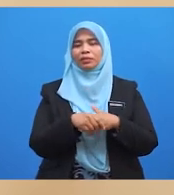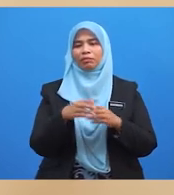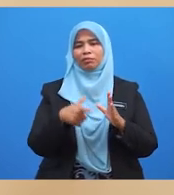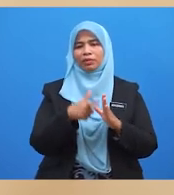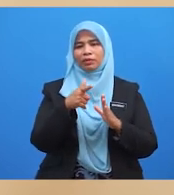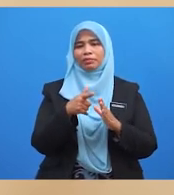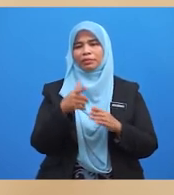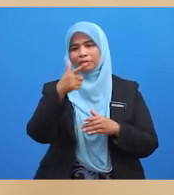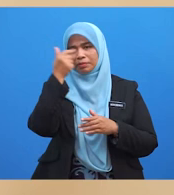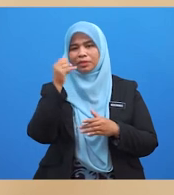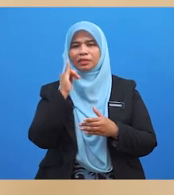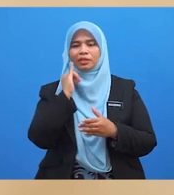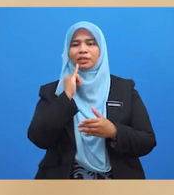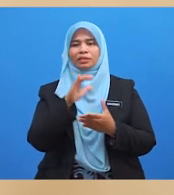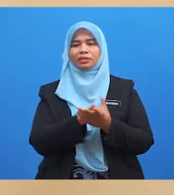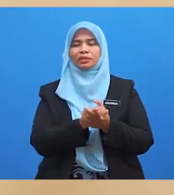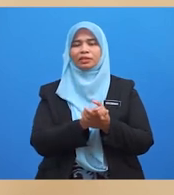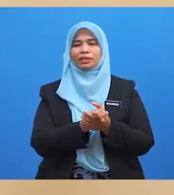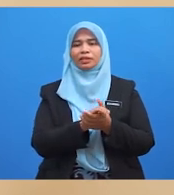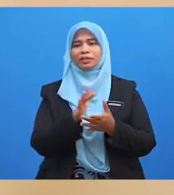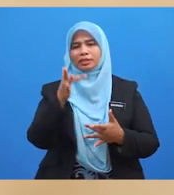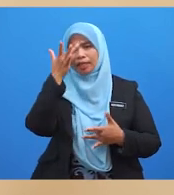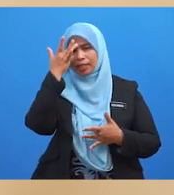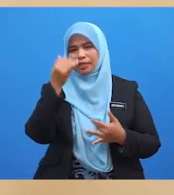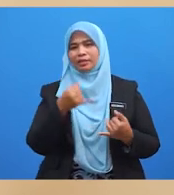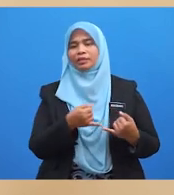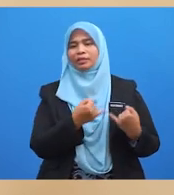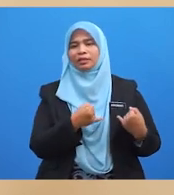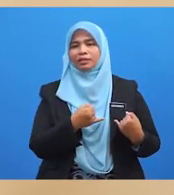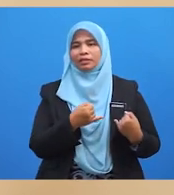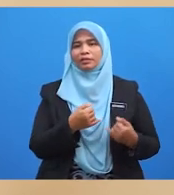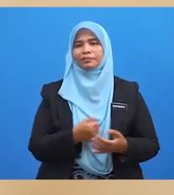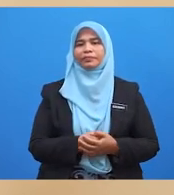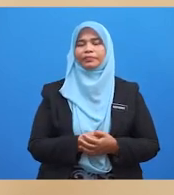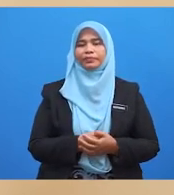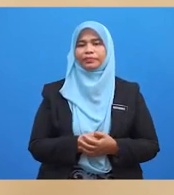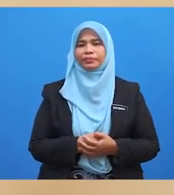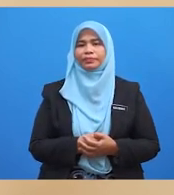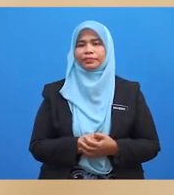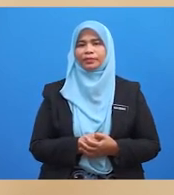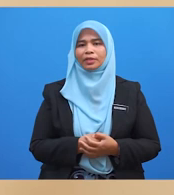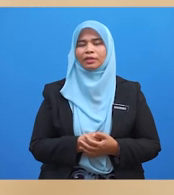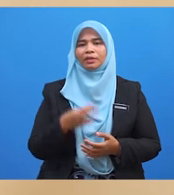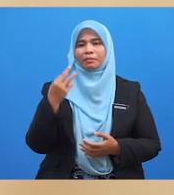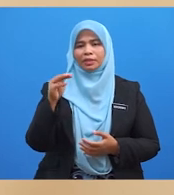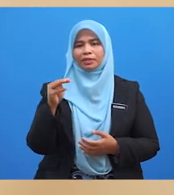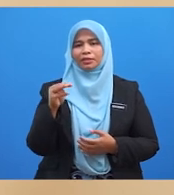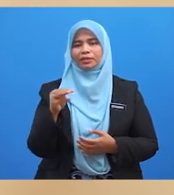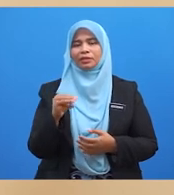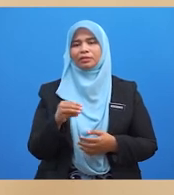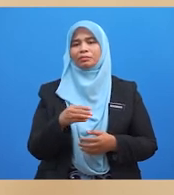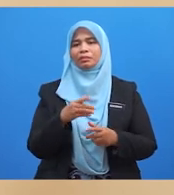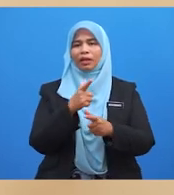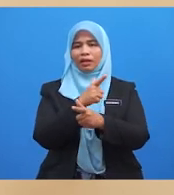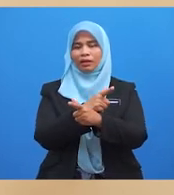isteri sakit hati sehingga boleh menyebabkan gangguan emosi yang berlebihan, maka